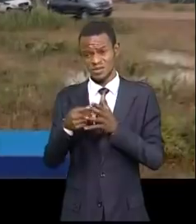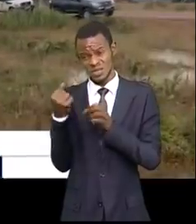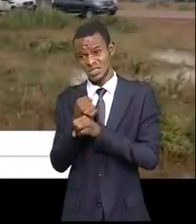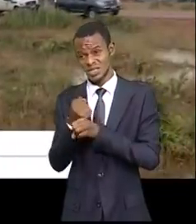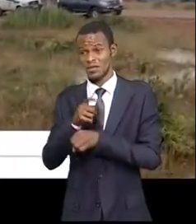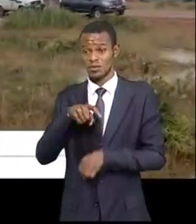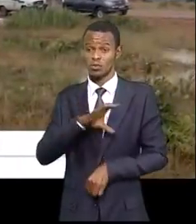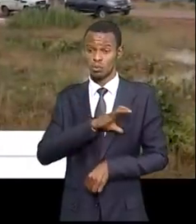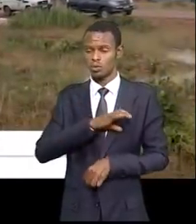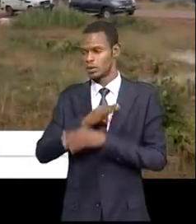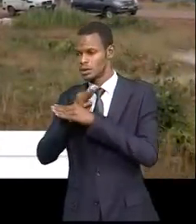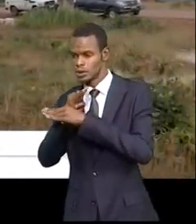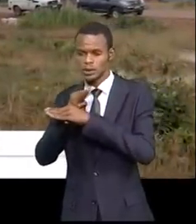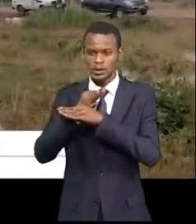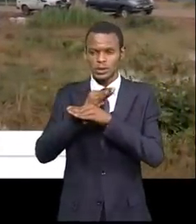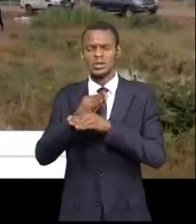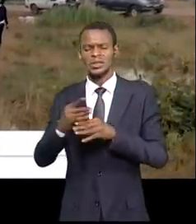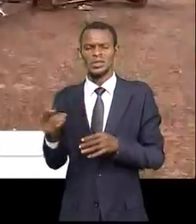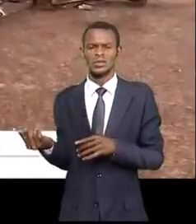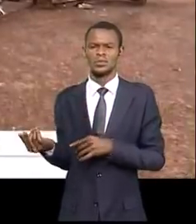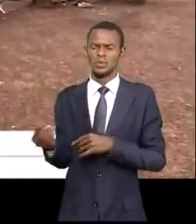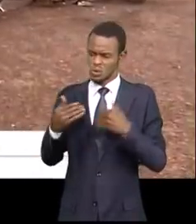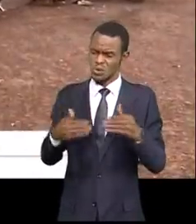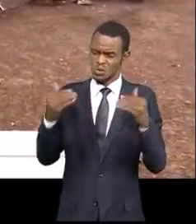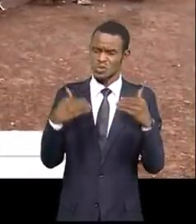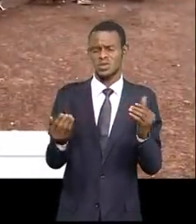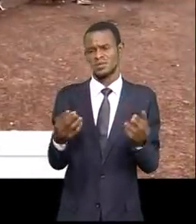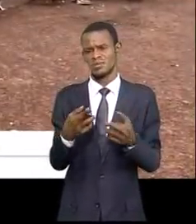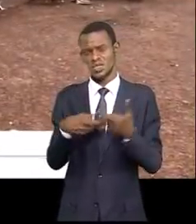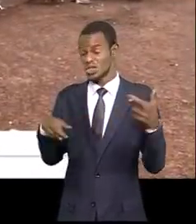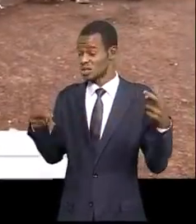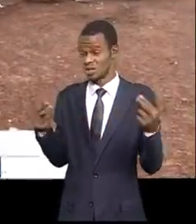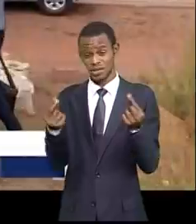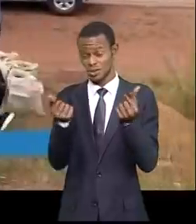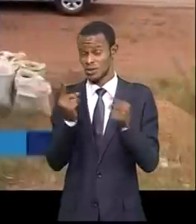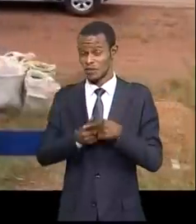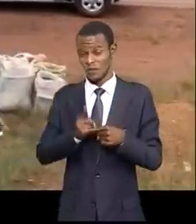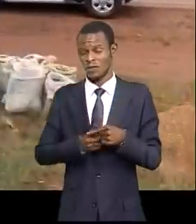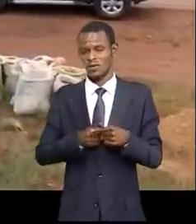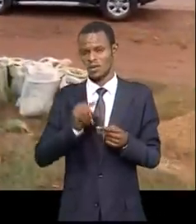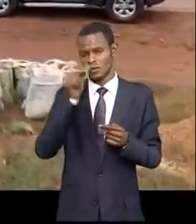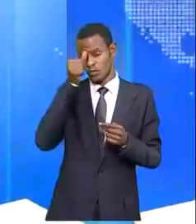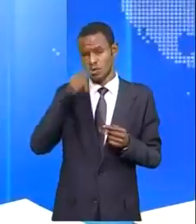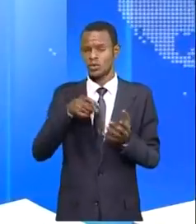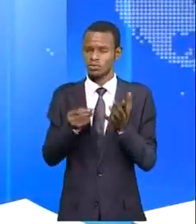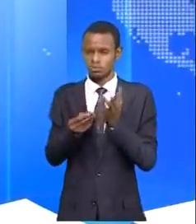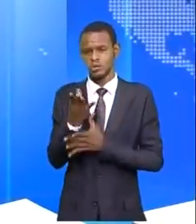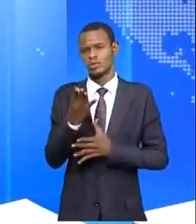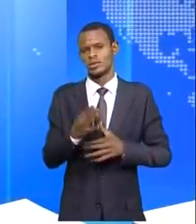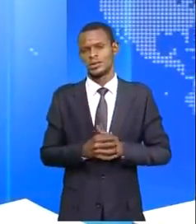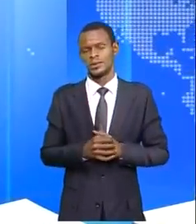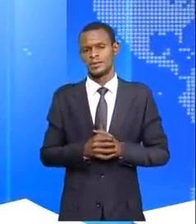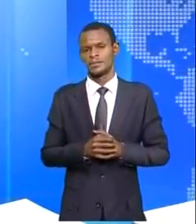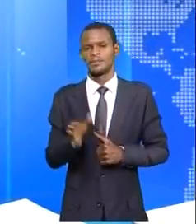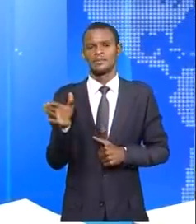protéger ses équipements capitalistique qui coûtent les yeux de la tête au gouvernement seul actionnaire dans ce n'est laid ça l'éditeur